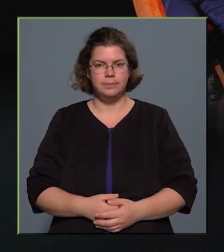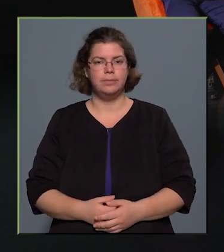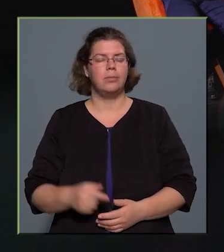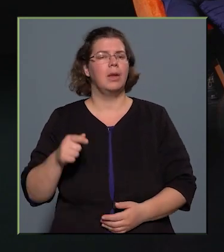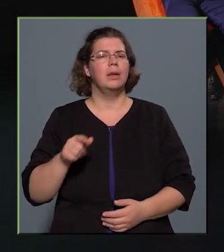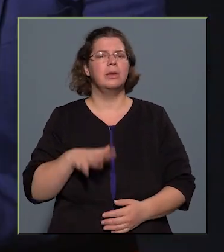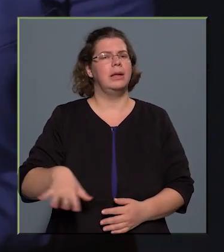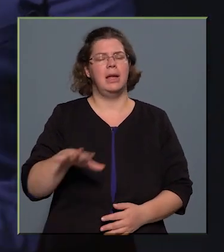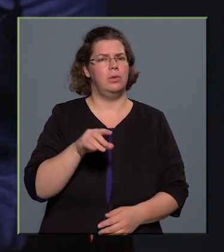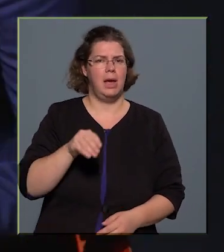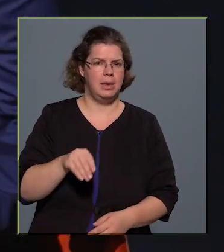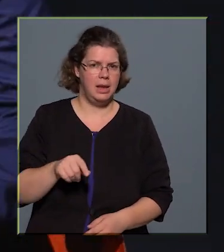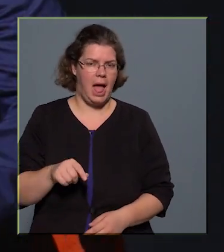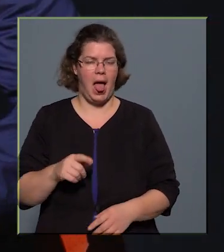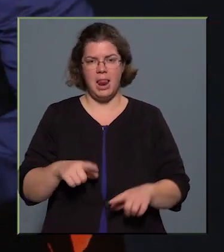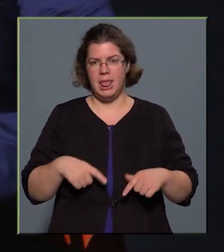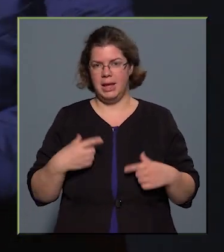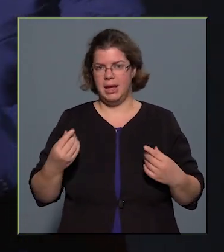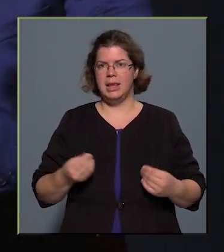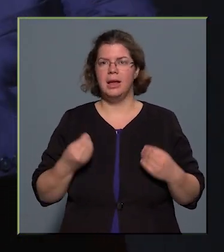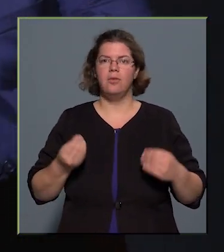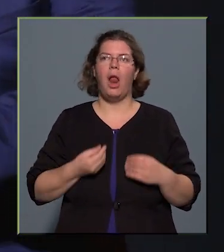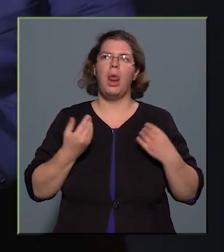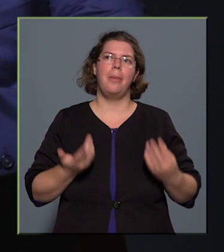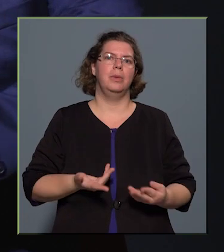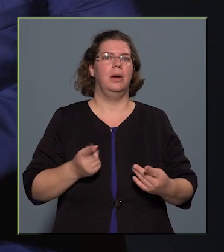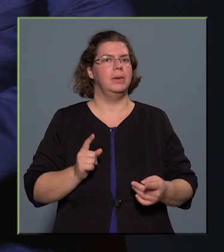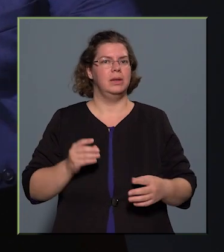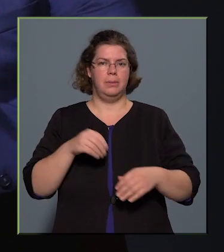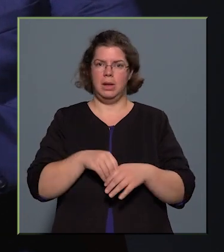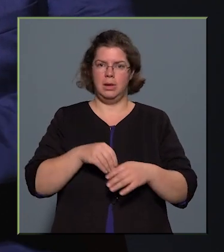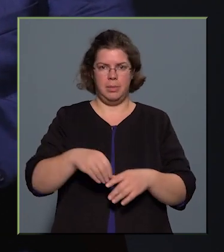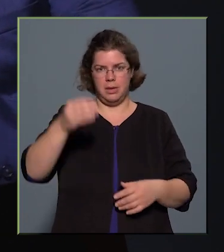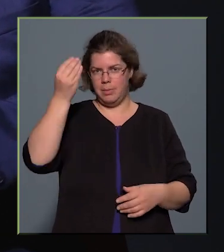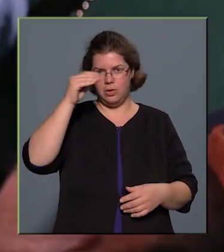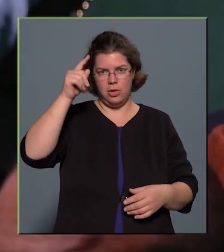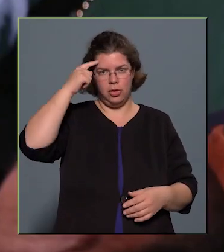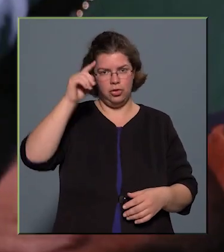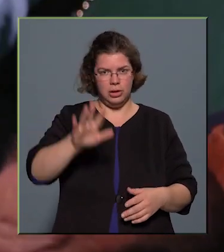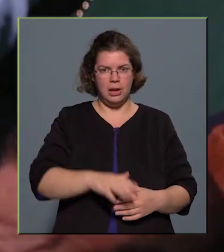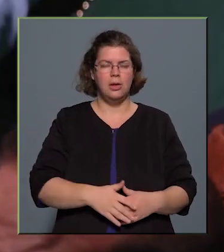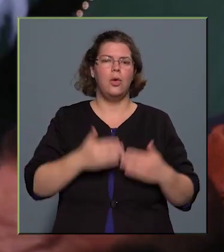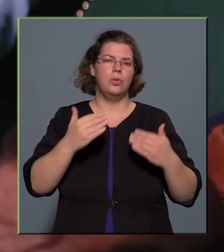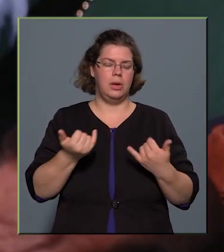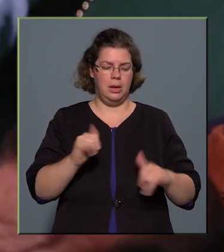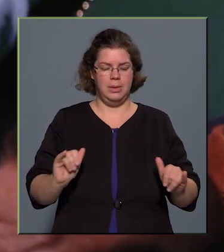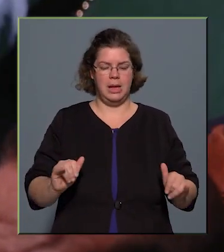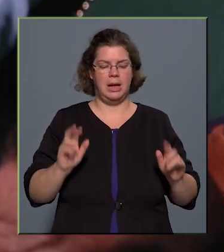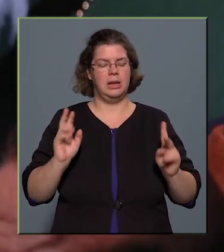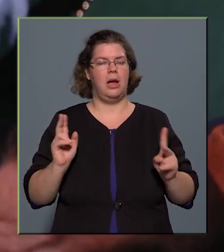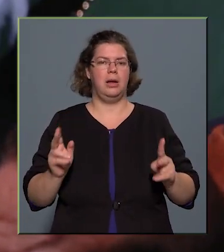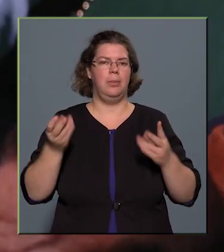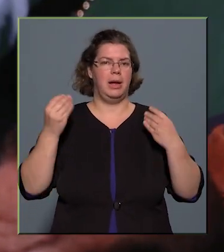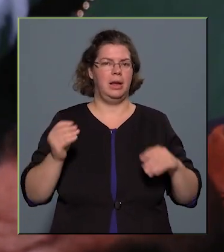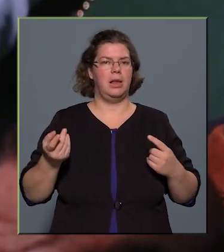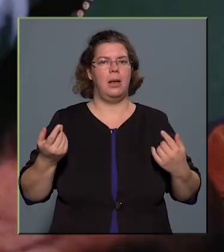területeden létezik valami, ami nem tartalmaz mesterséges intelligenciát? Üdvözlök mindenkit, aki